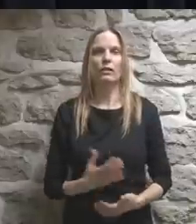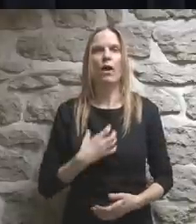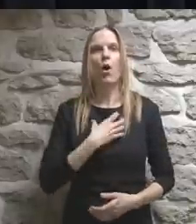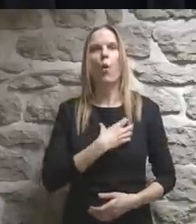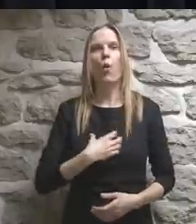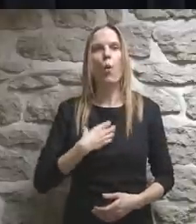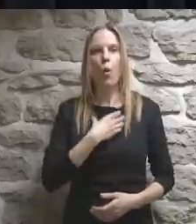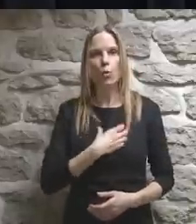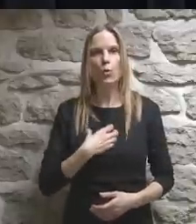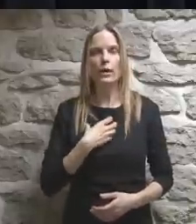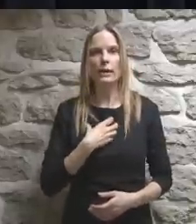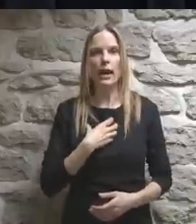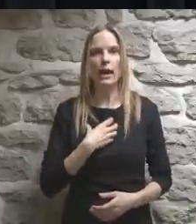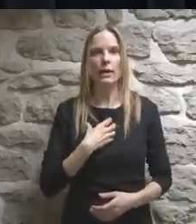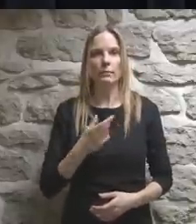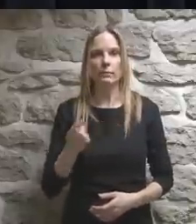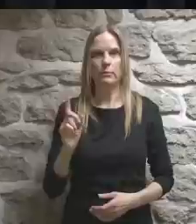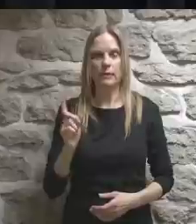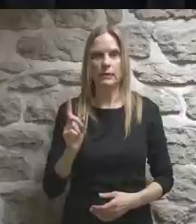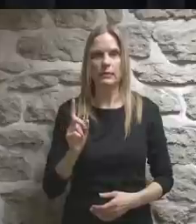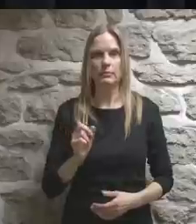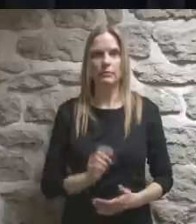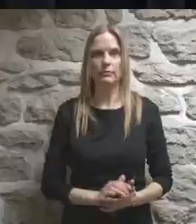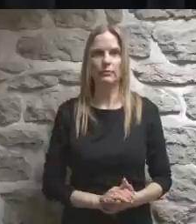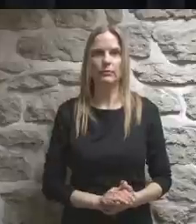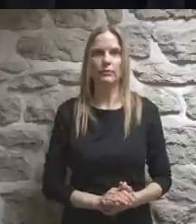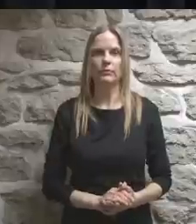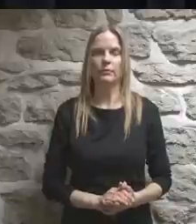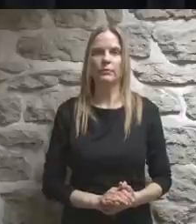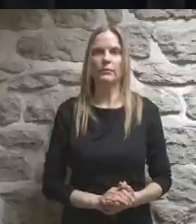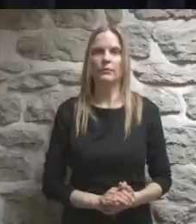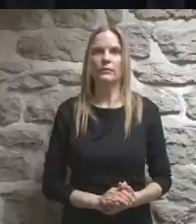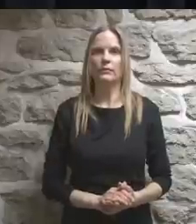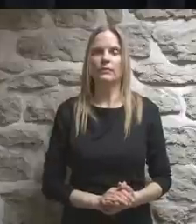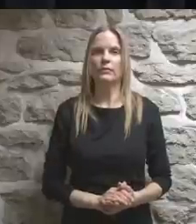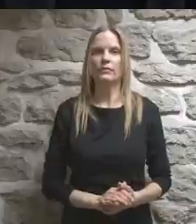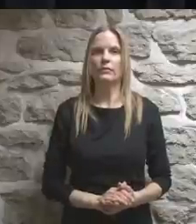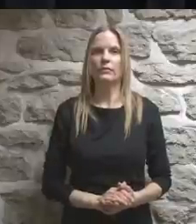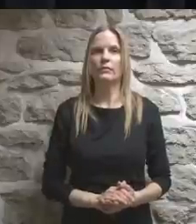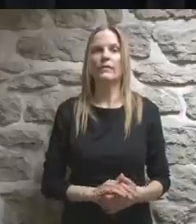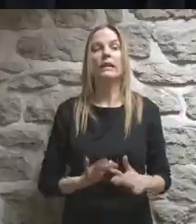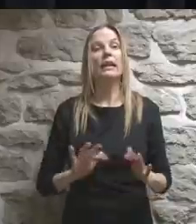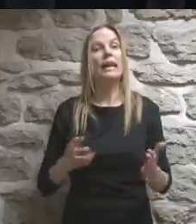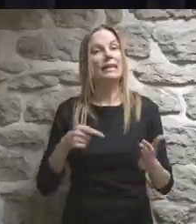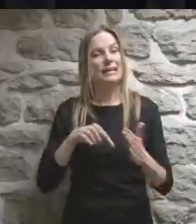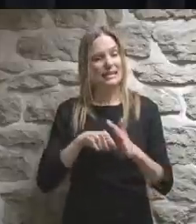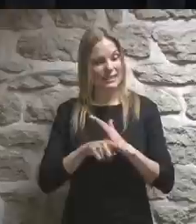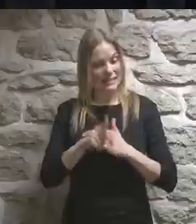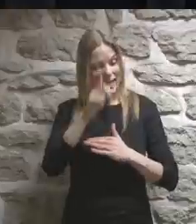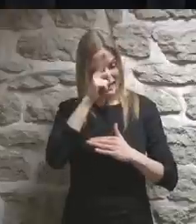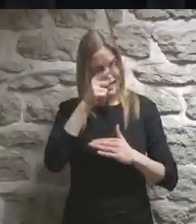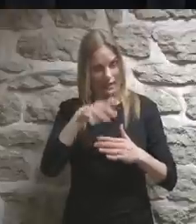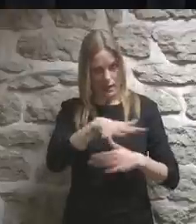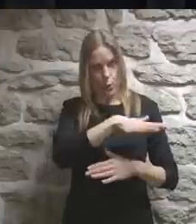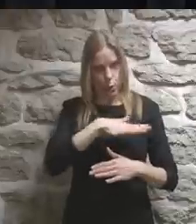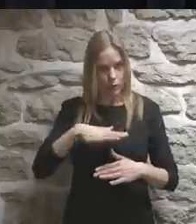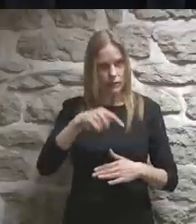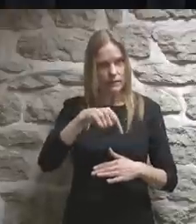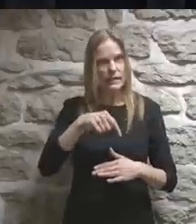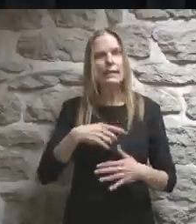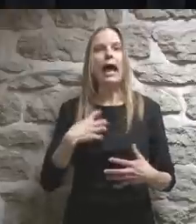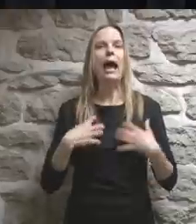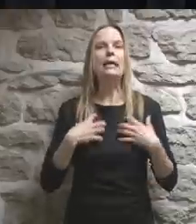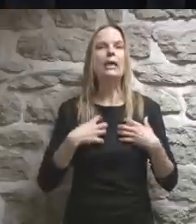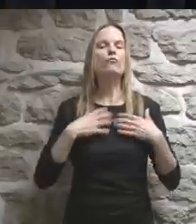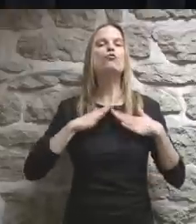oluline on tegelikult ka see, et siseriiklikult seda ärevust maandada. Ma kordan